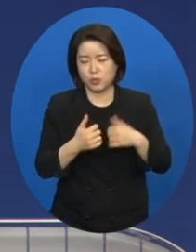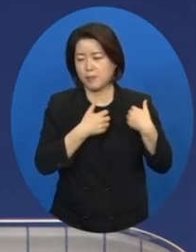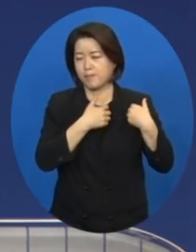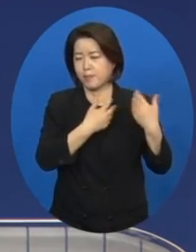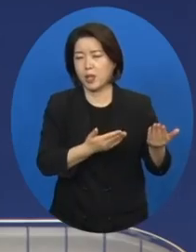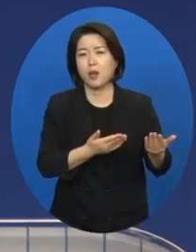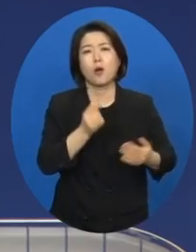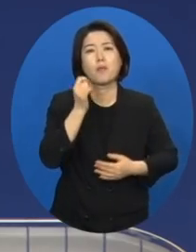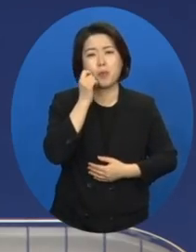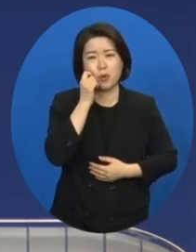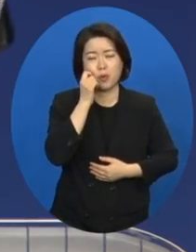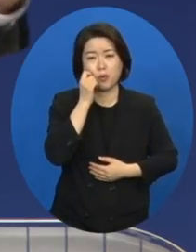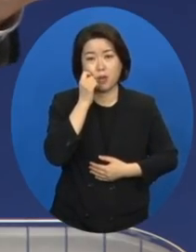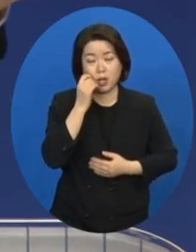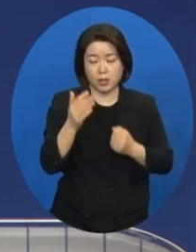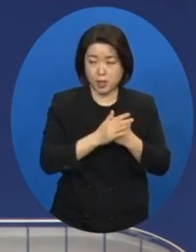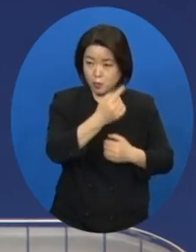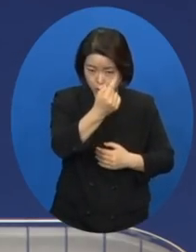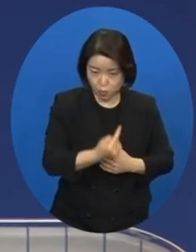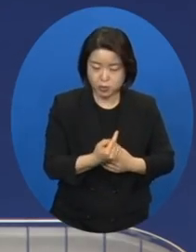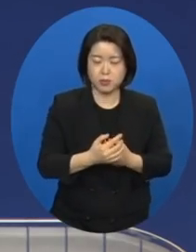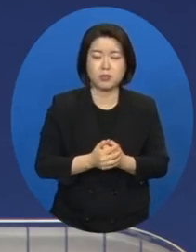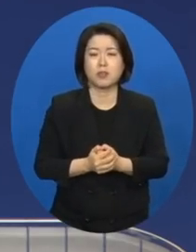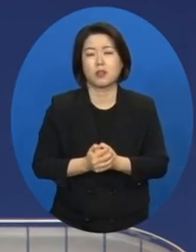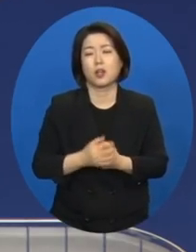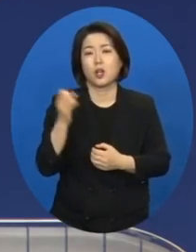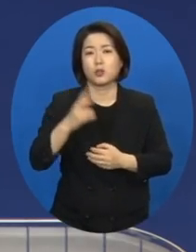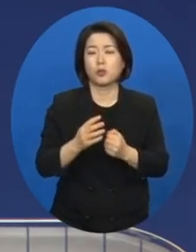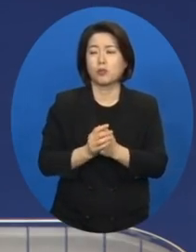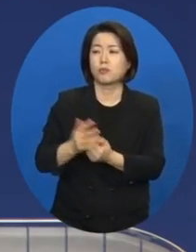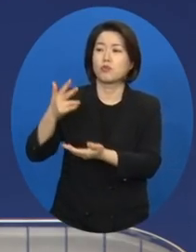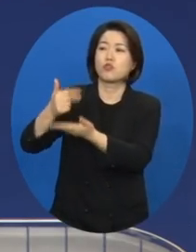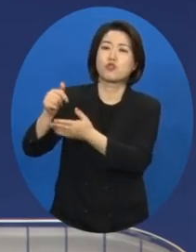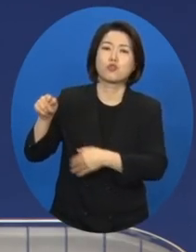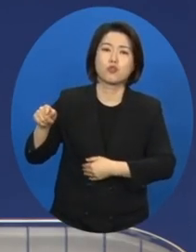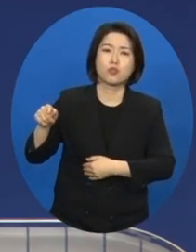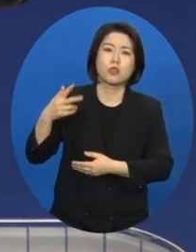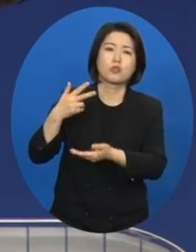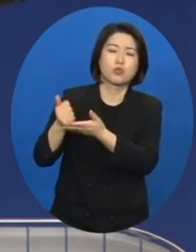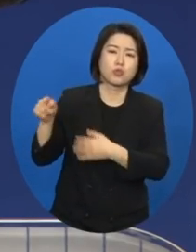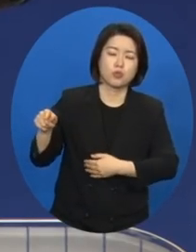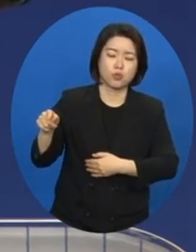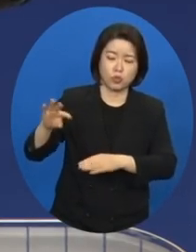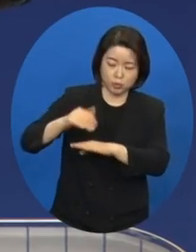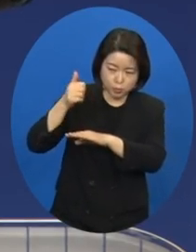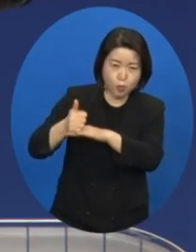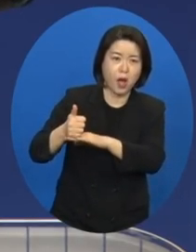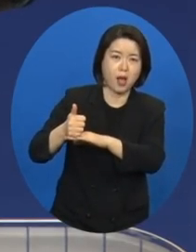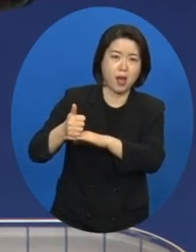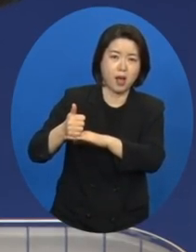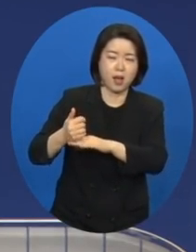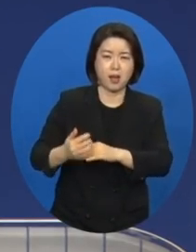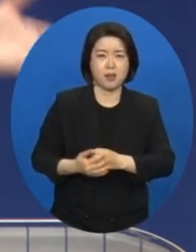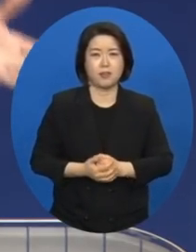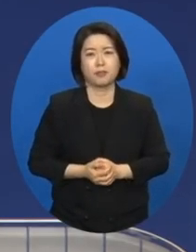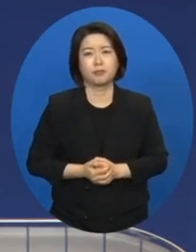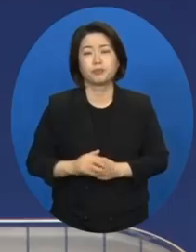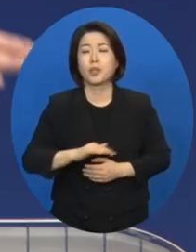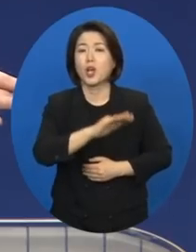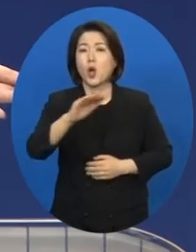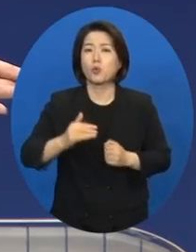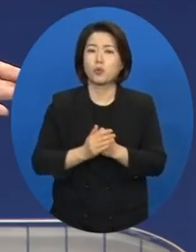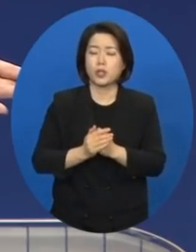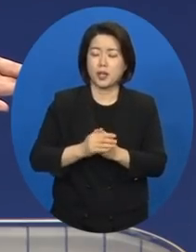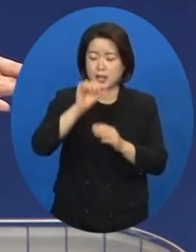없기 때문에 오신 거죠. 한편으로 주님이라고 했습니다. The Lord예요. 그분이 왕이십니다. 우리가